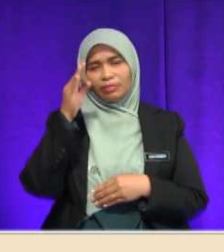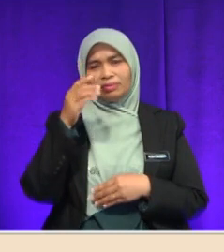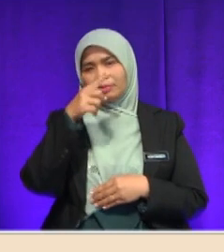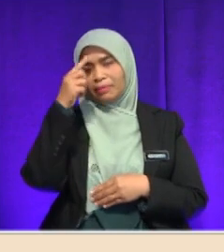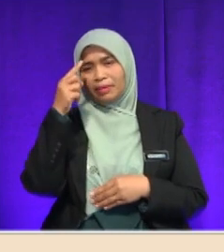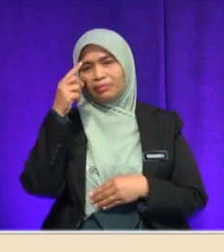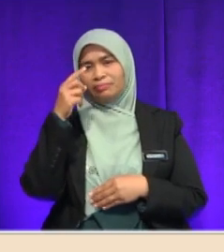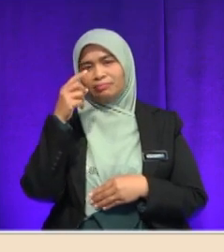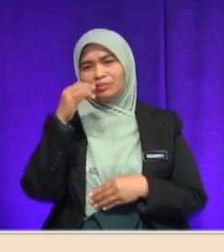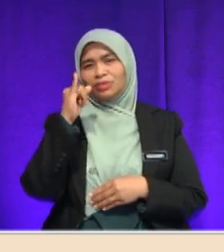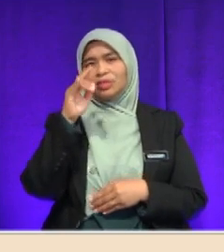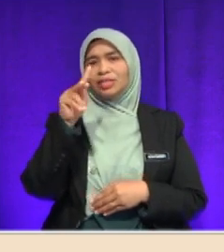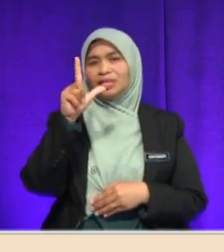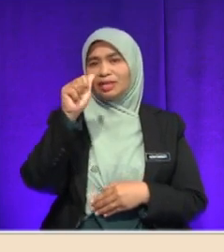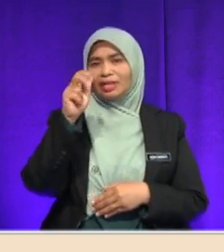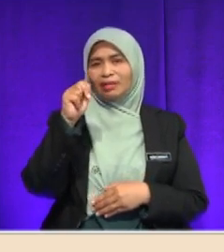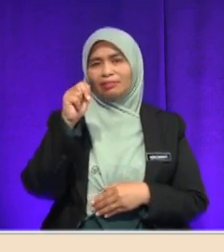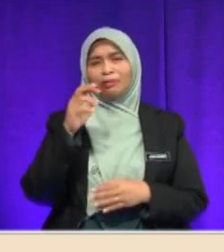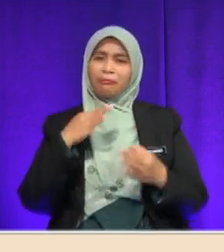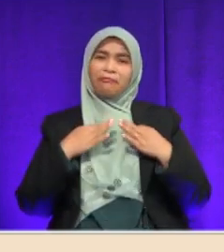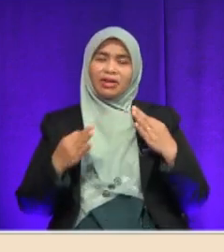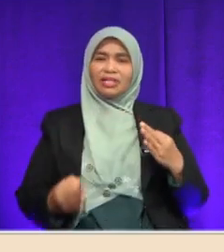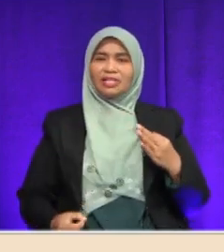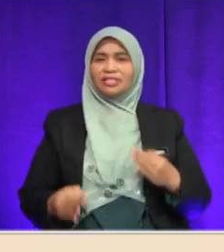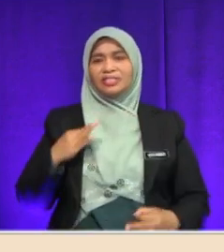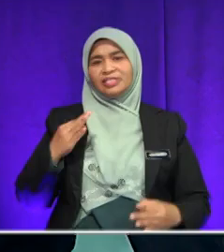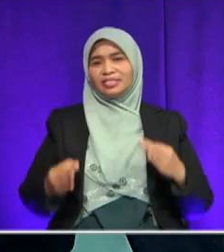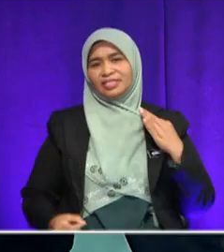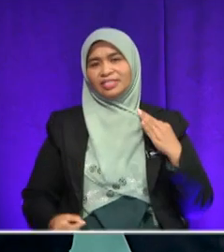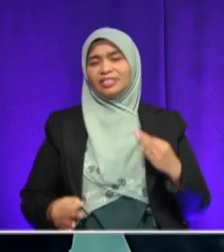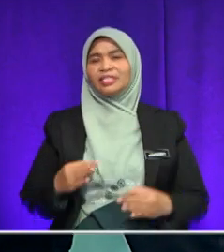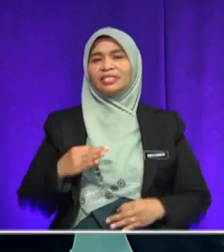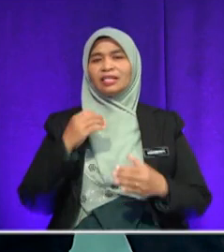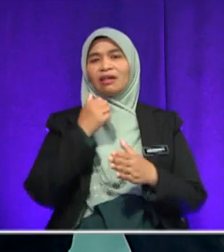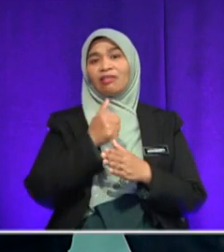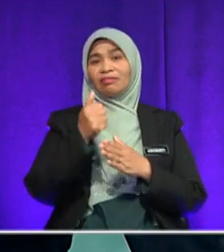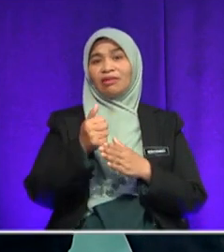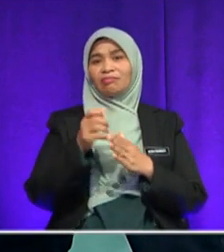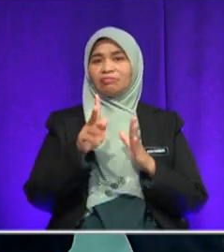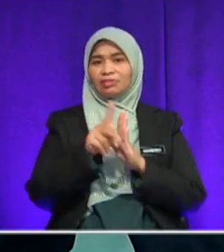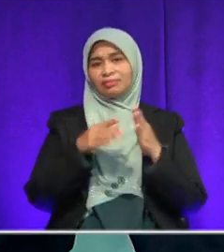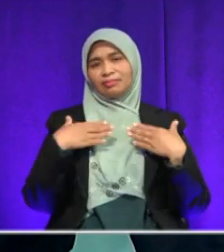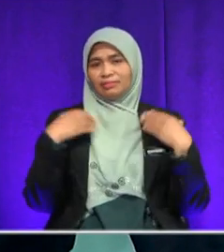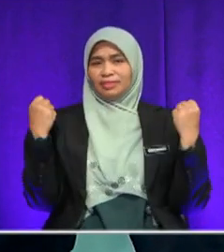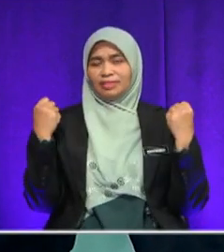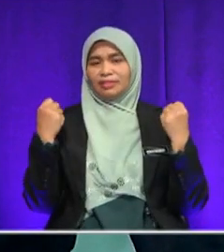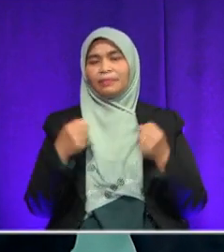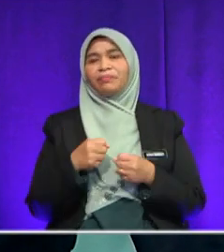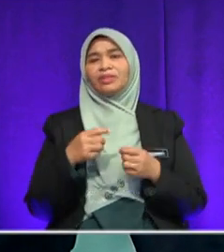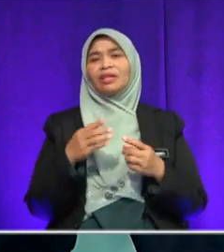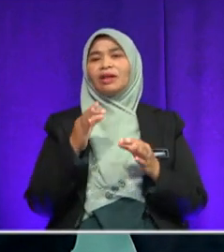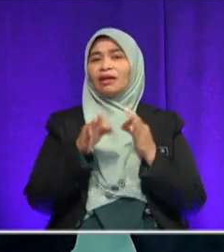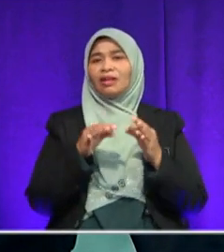oleh iklan, fashion ataupun kesihatan. So kalau iklan tu berjaya menarik